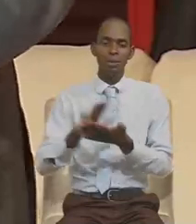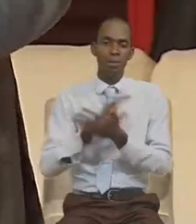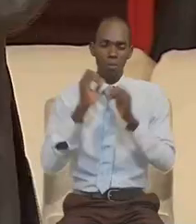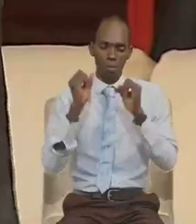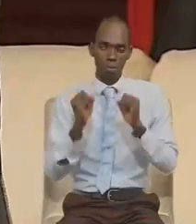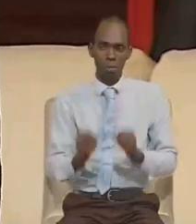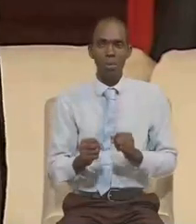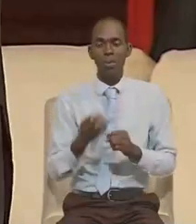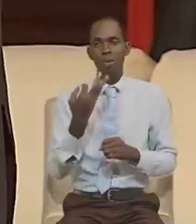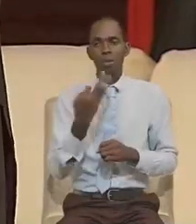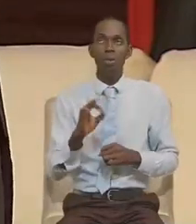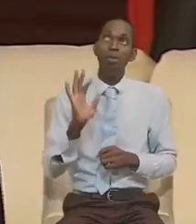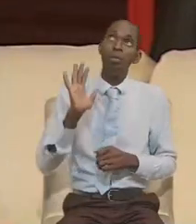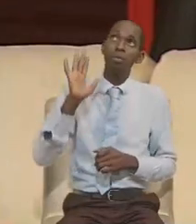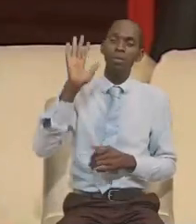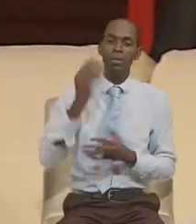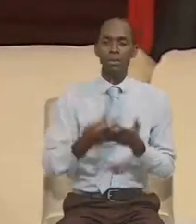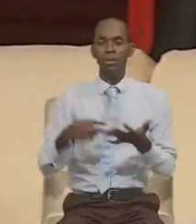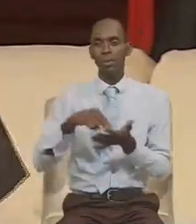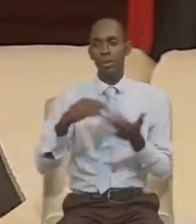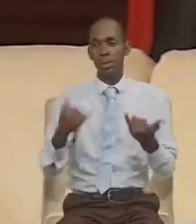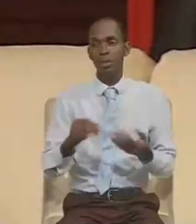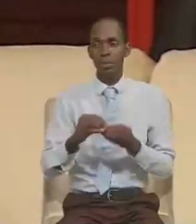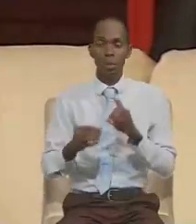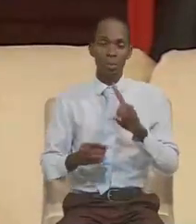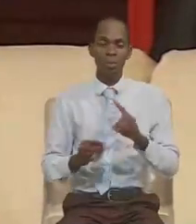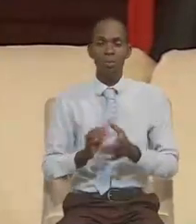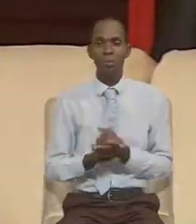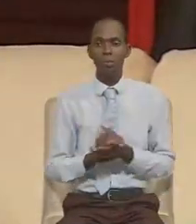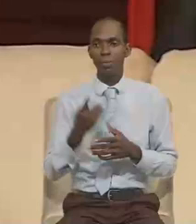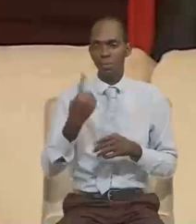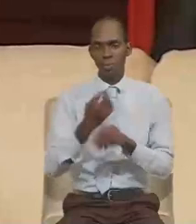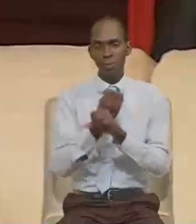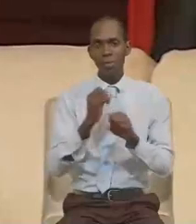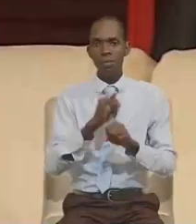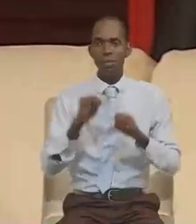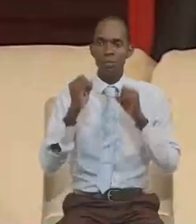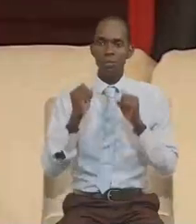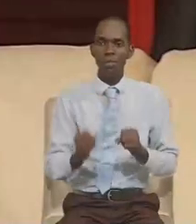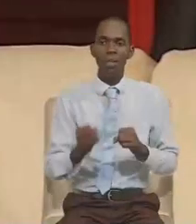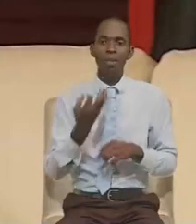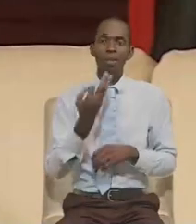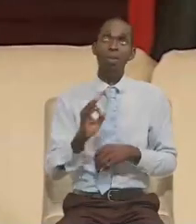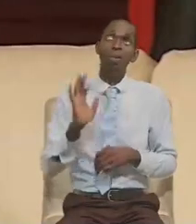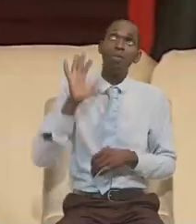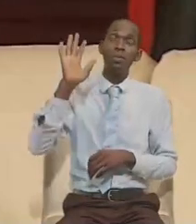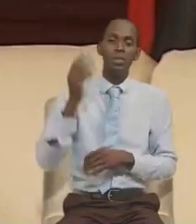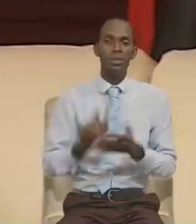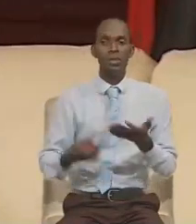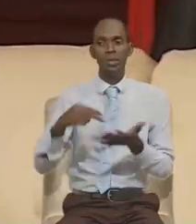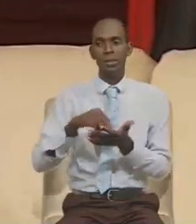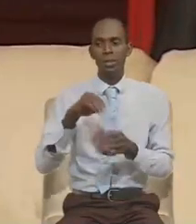sa résurrection. Premier point maintenant donc, la puissance salvatrice de sa résurrection. En Jean,